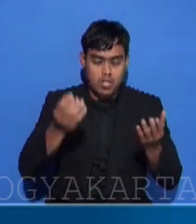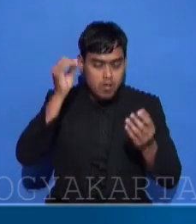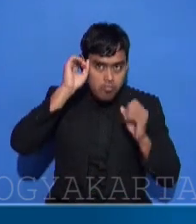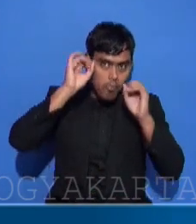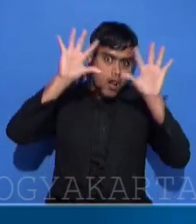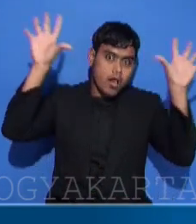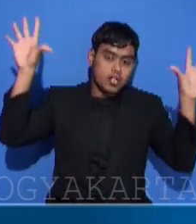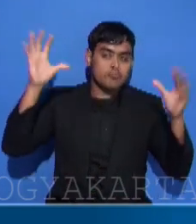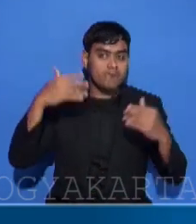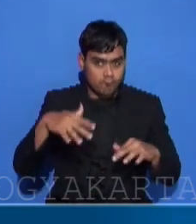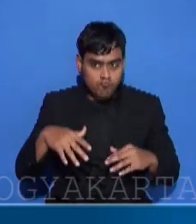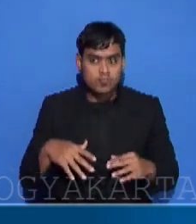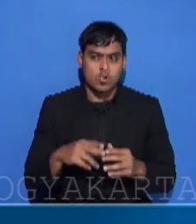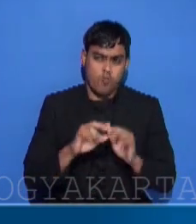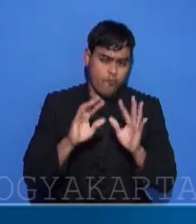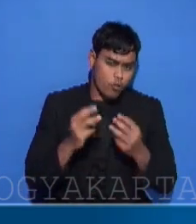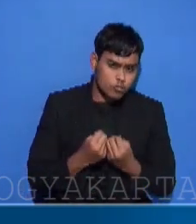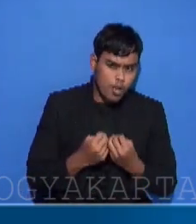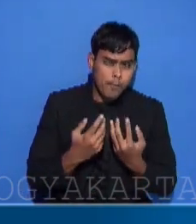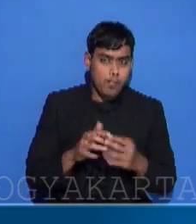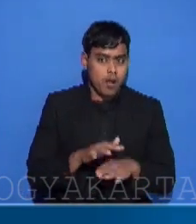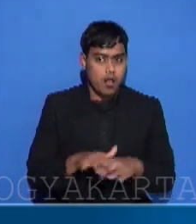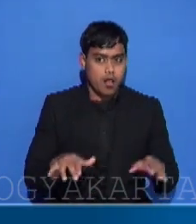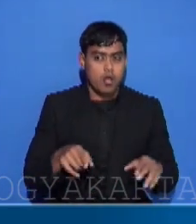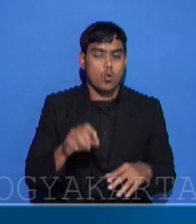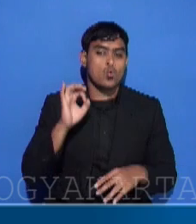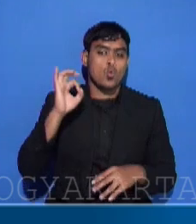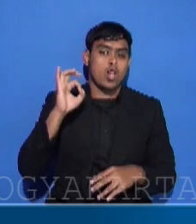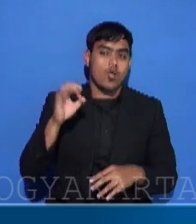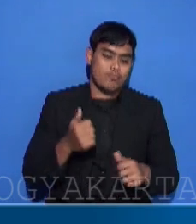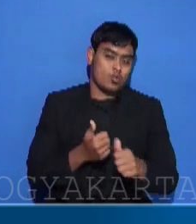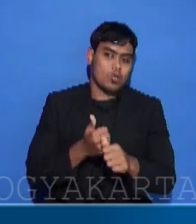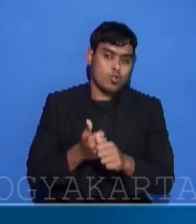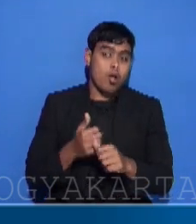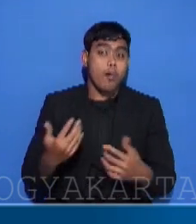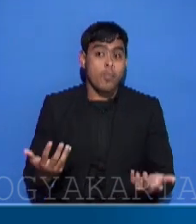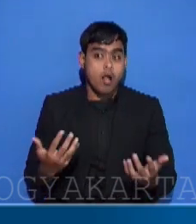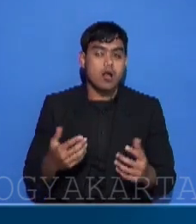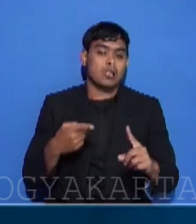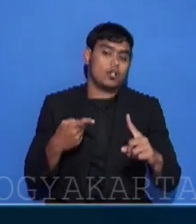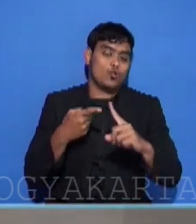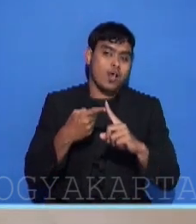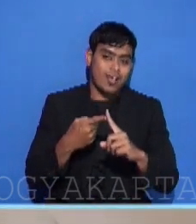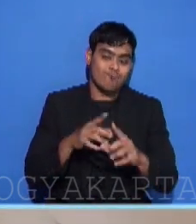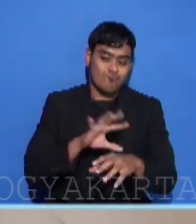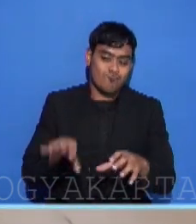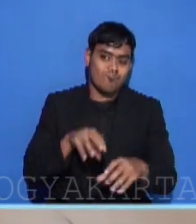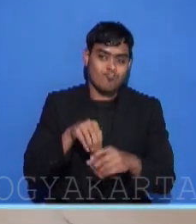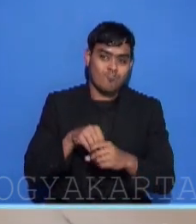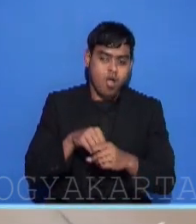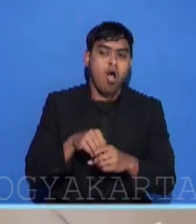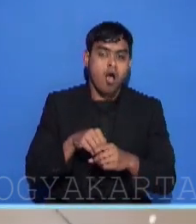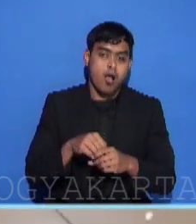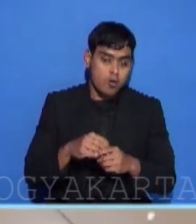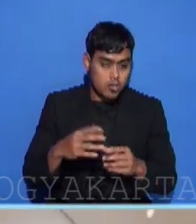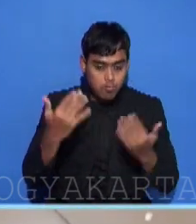terlibat langsung dalam proses pencernaan karya seni bersama anak dengan harapan akan memunculkan rasa apresiasi dan kerjasama dari keduanya dalam beberapa seni